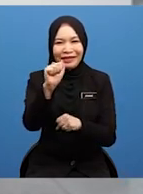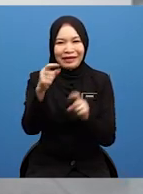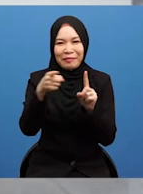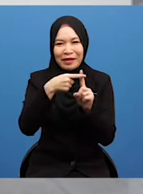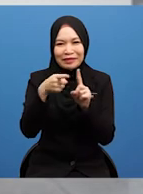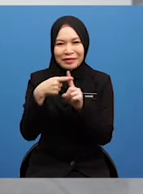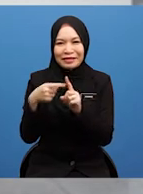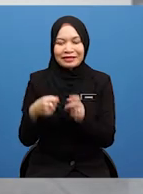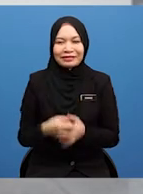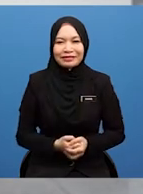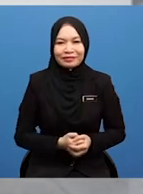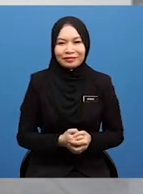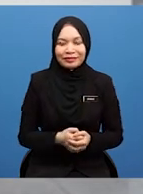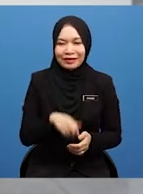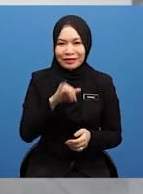baiklah